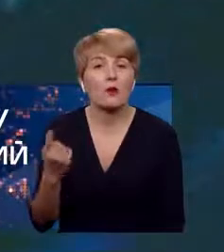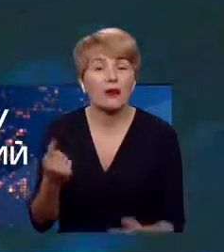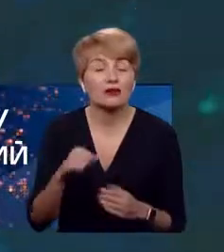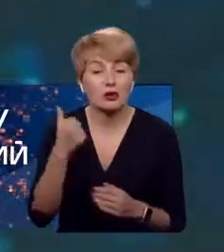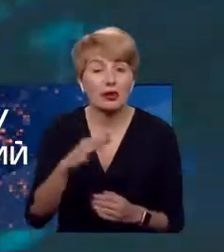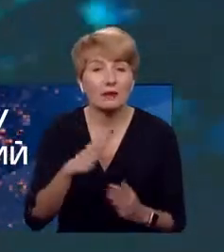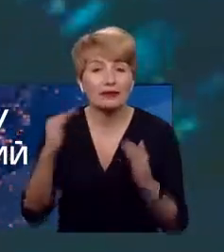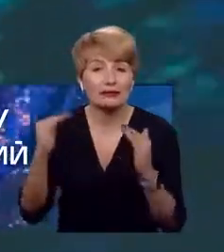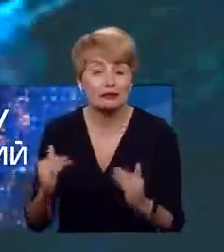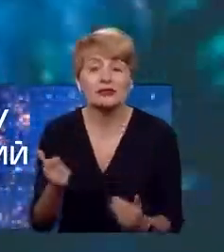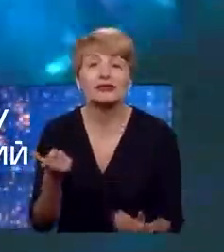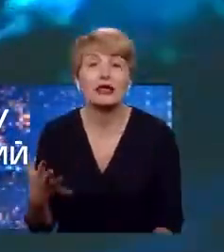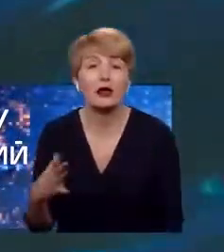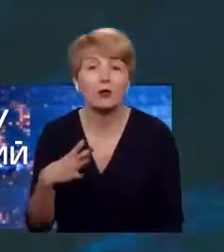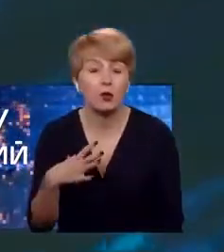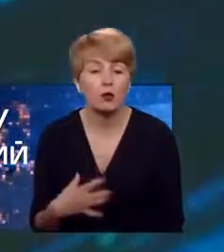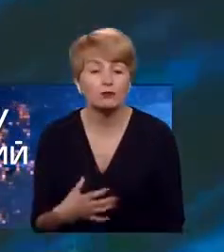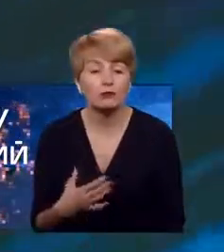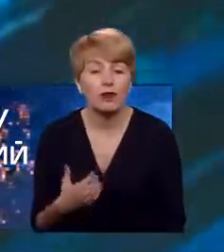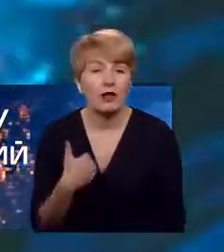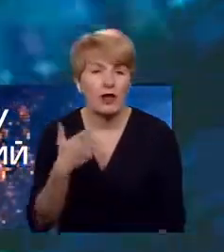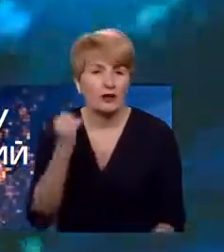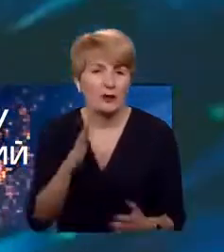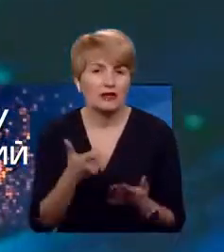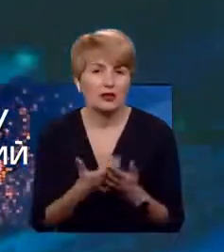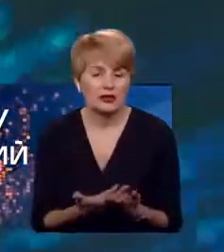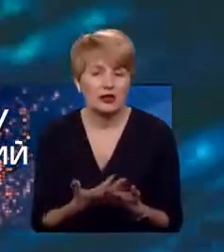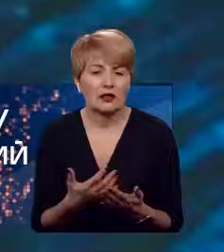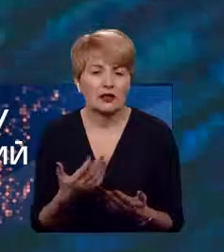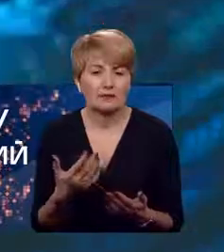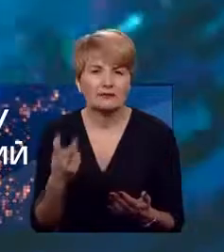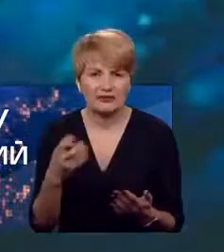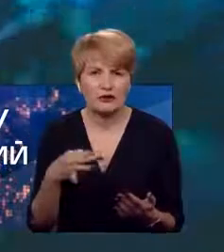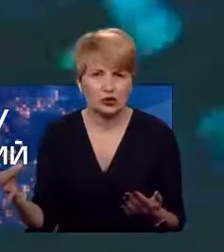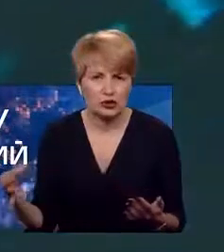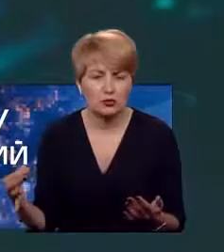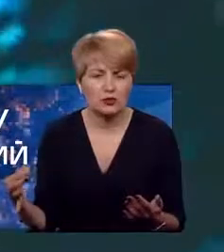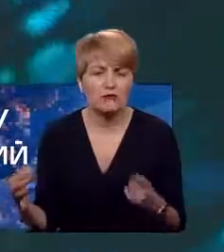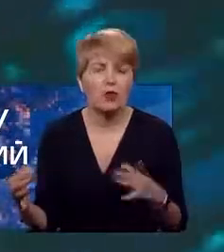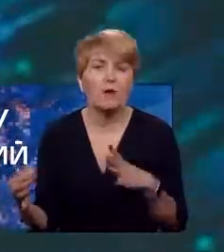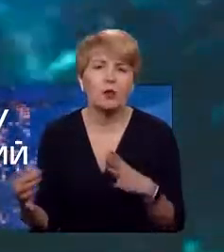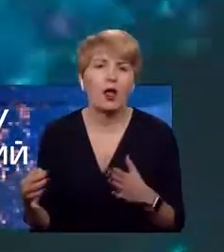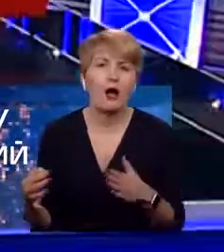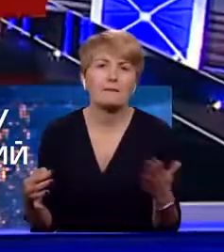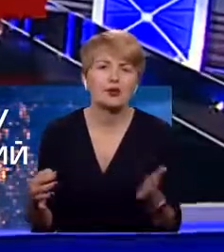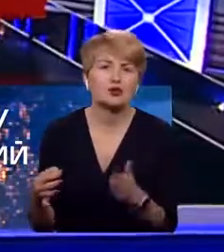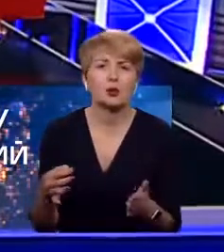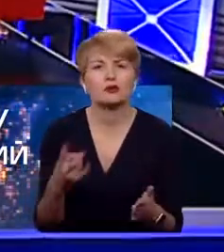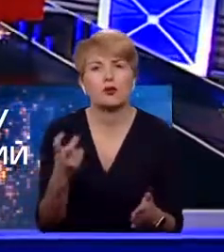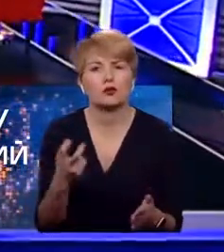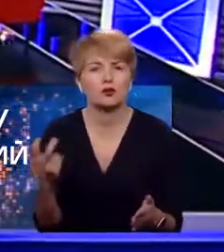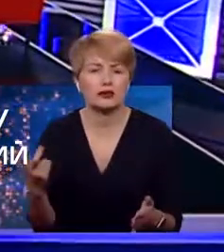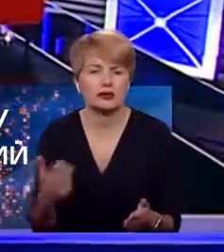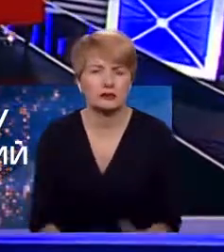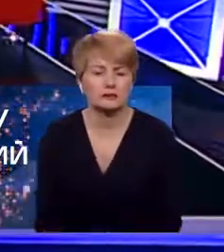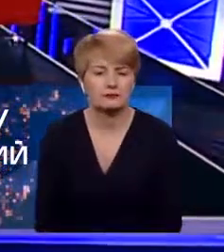знижку. Скільки це було? Я не пам'ятаю точно цифри, 200 але щось, так? Там вона була в проміжку між 200 та 300, приблизно десь в